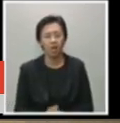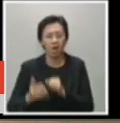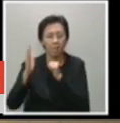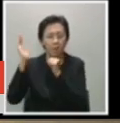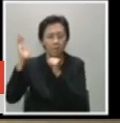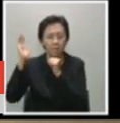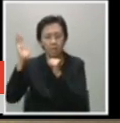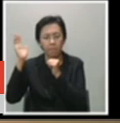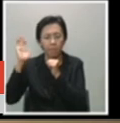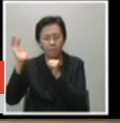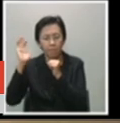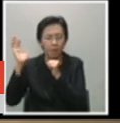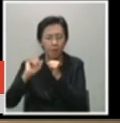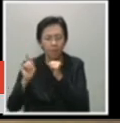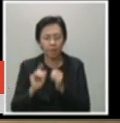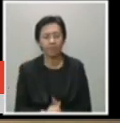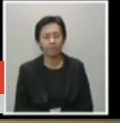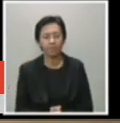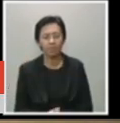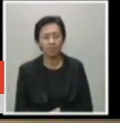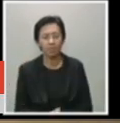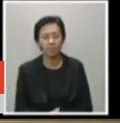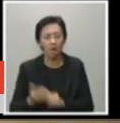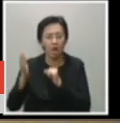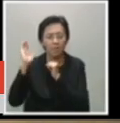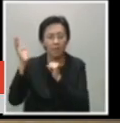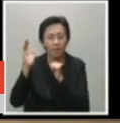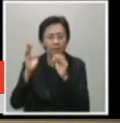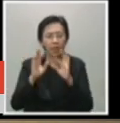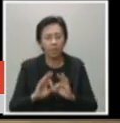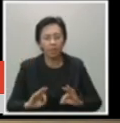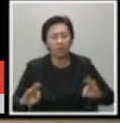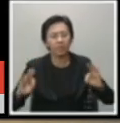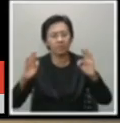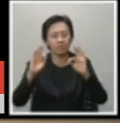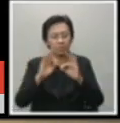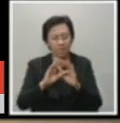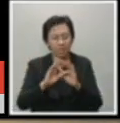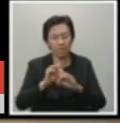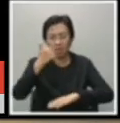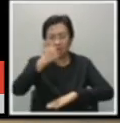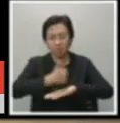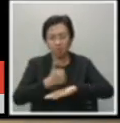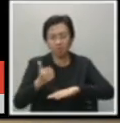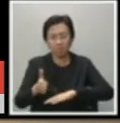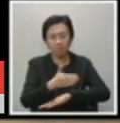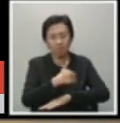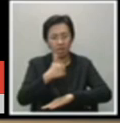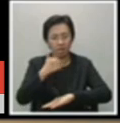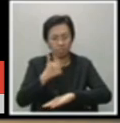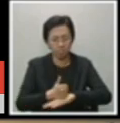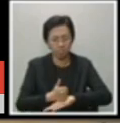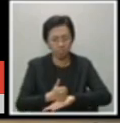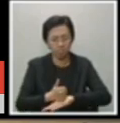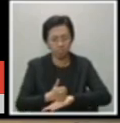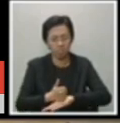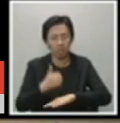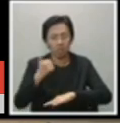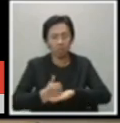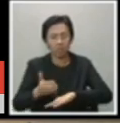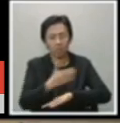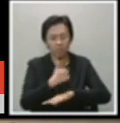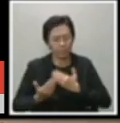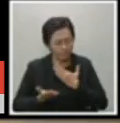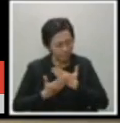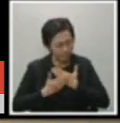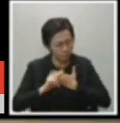จน์ในโอกาสต่างๆว่ามันเป็นสิ่งสำคัญสำหรับผู้นำทางการเมืองที่จะต้องพยายามและเตือนตัวเองอยู่